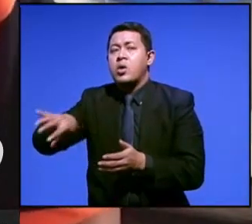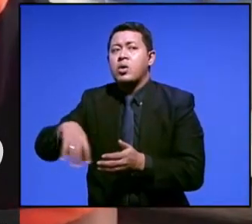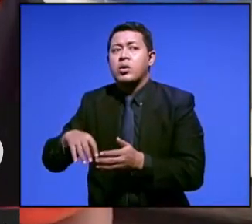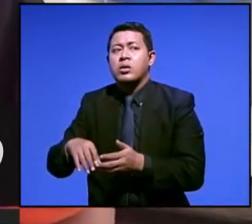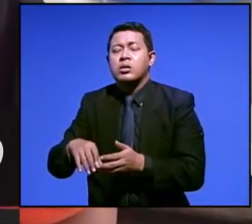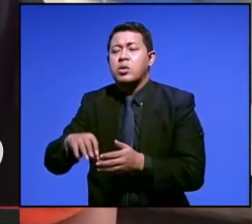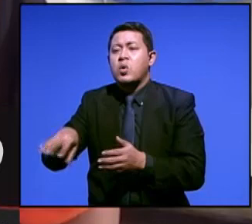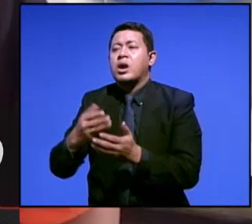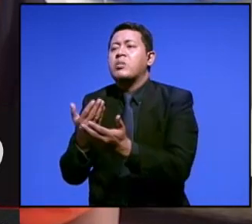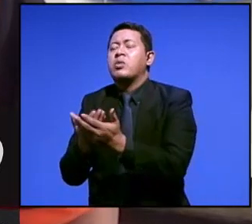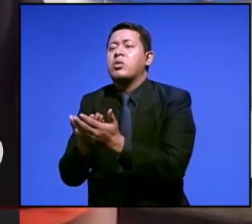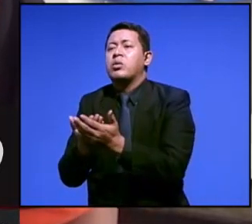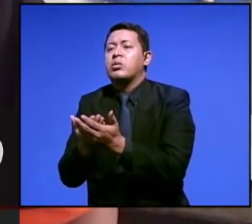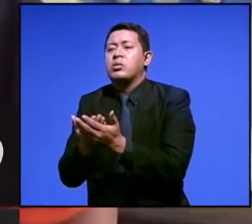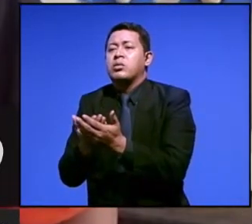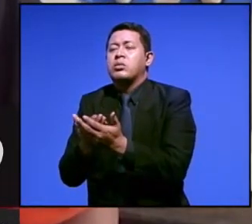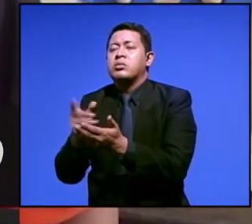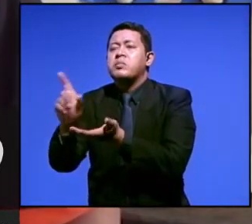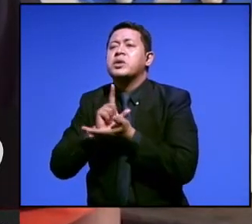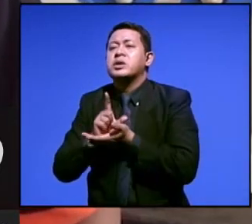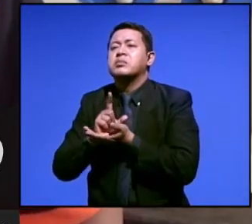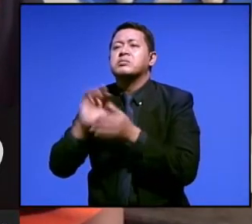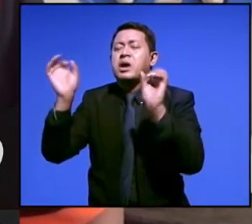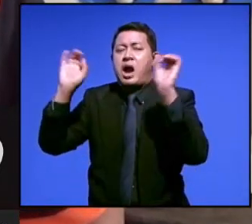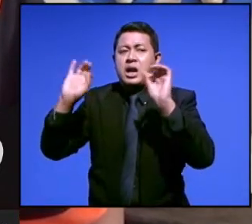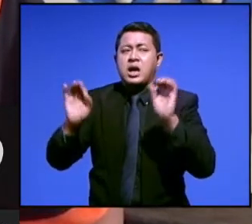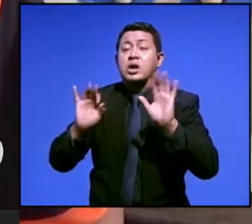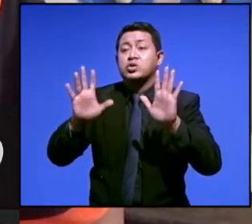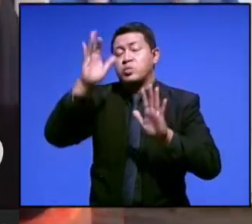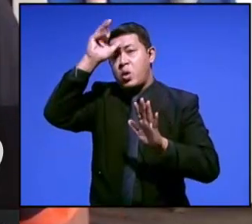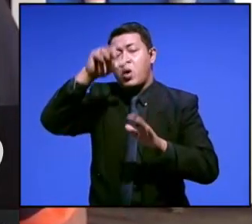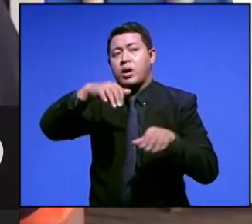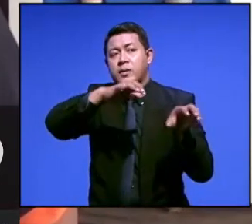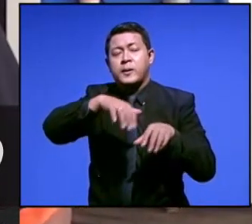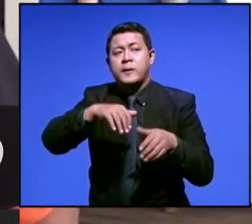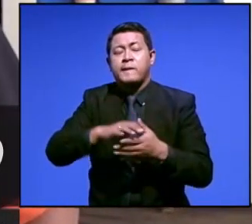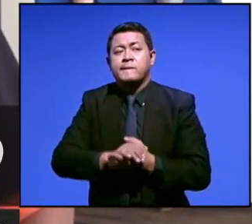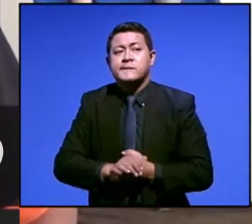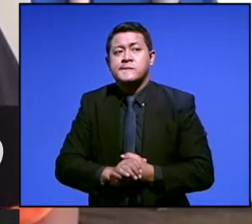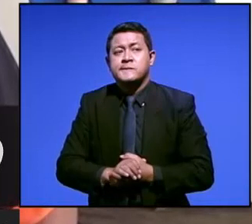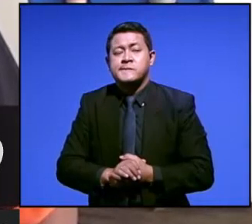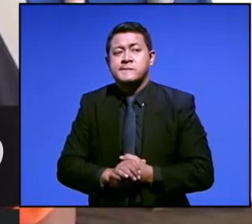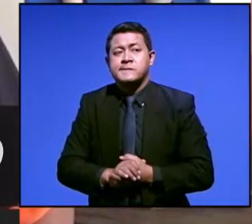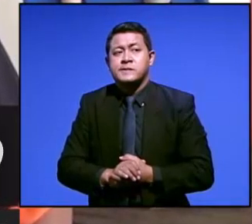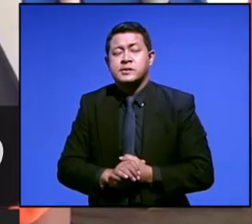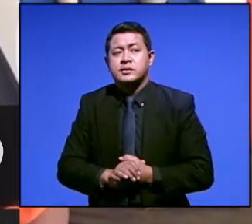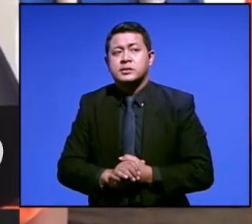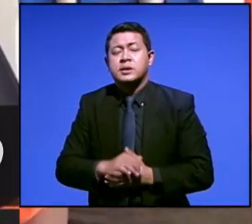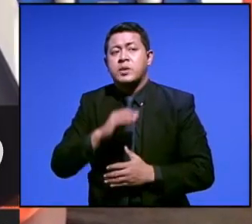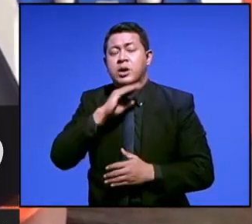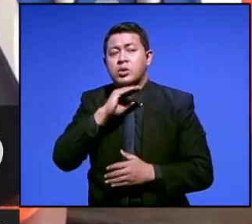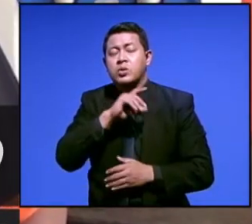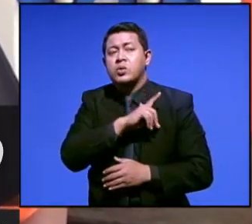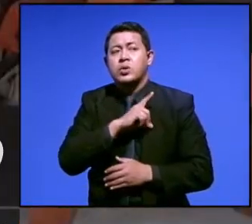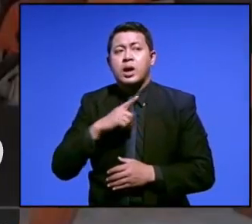dibilang tidak ada dari jauh. 10 waktu itu, 10 orang. Kalau tidak ada lagi, daripada menunggu terlalu